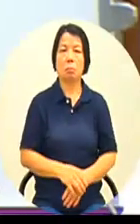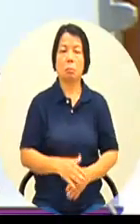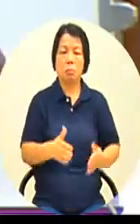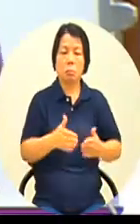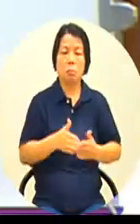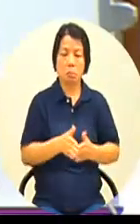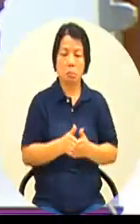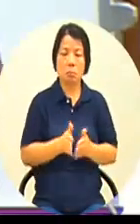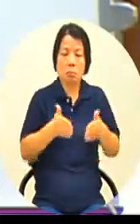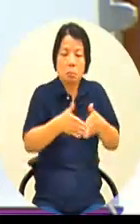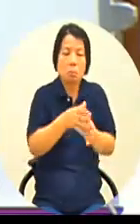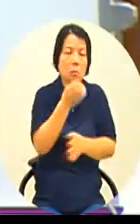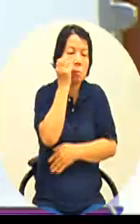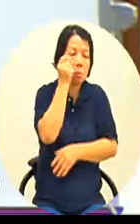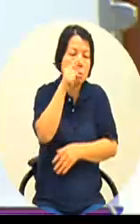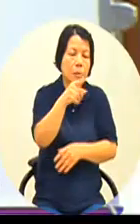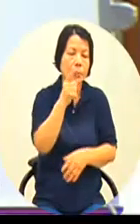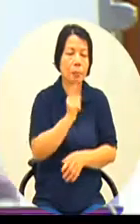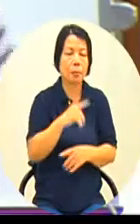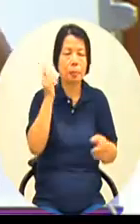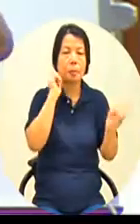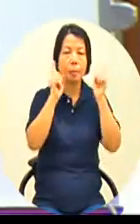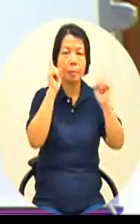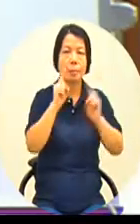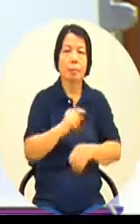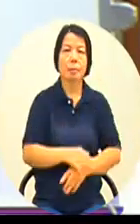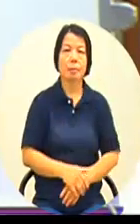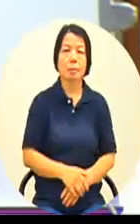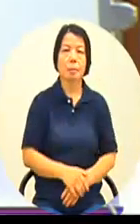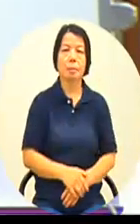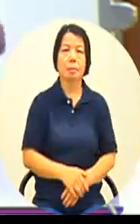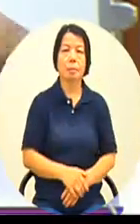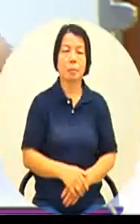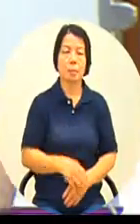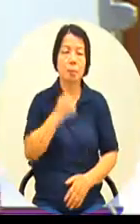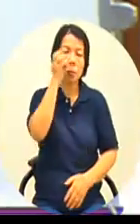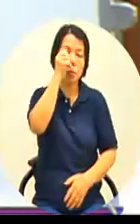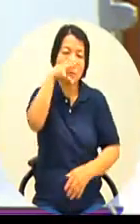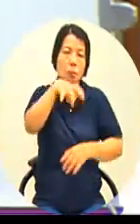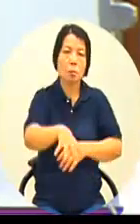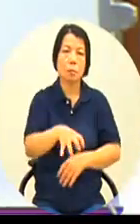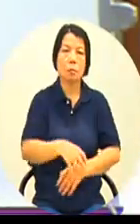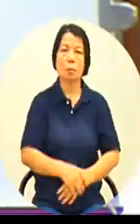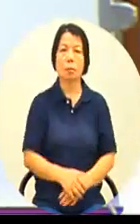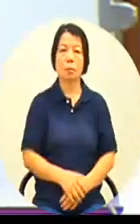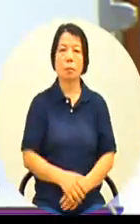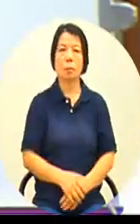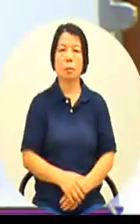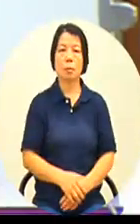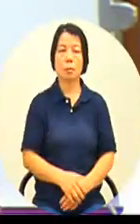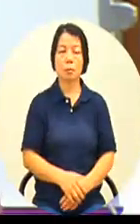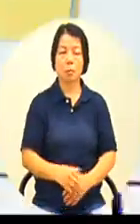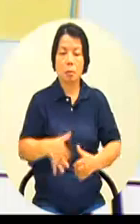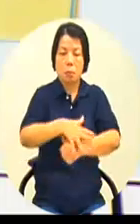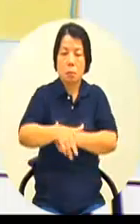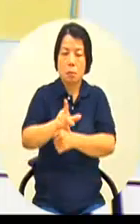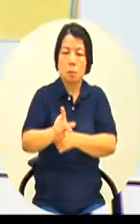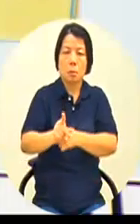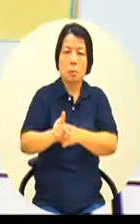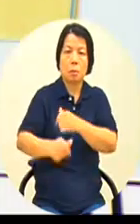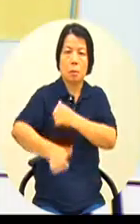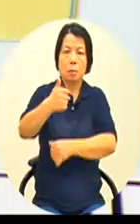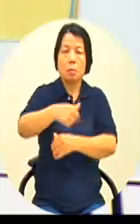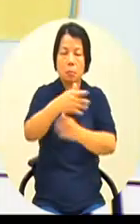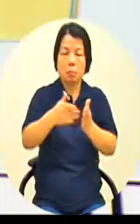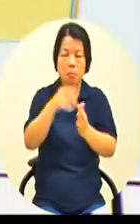义，讲观光就是佚佗哦。你那个观光局那个里面这个局处科长哦，你的概